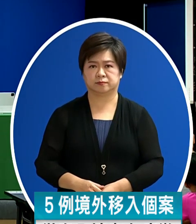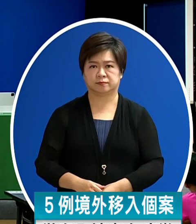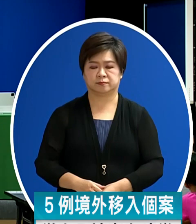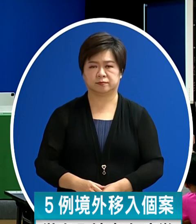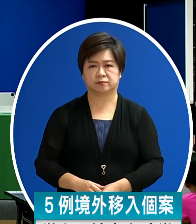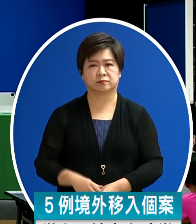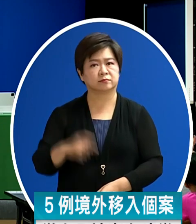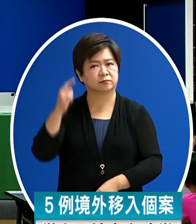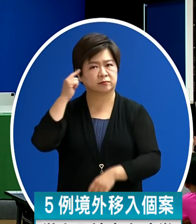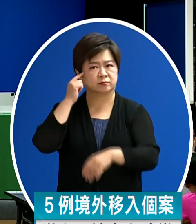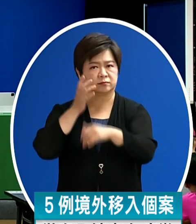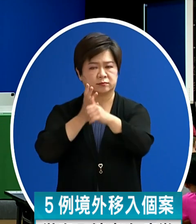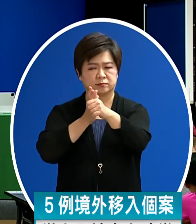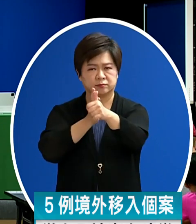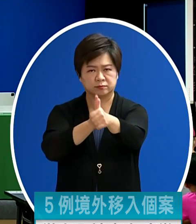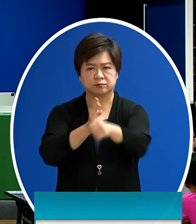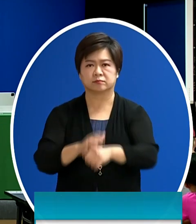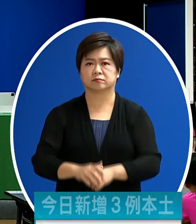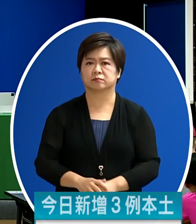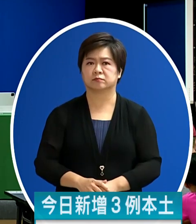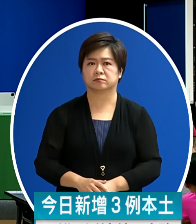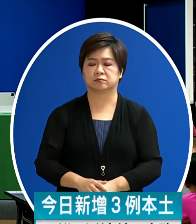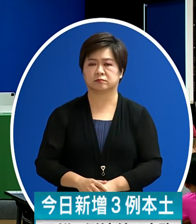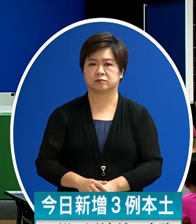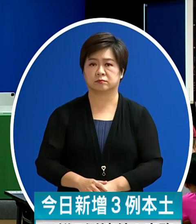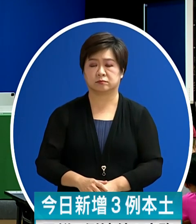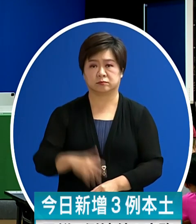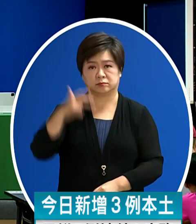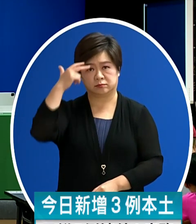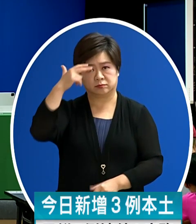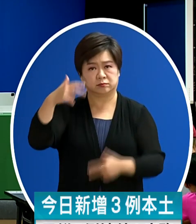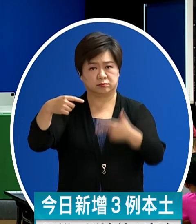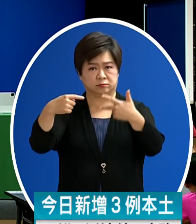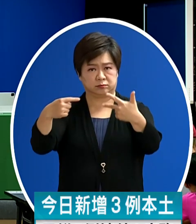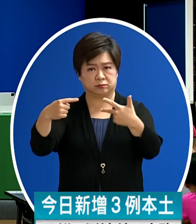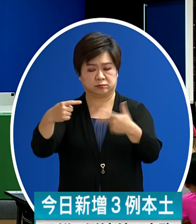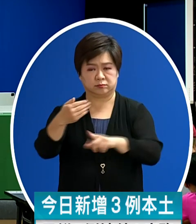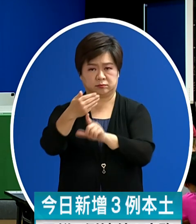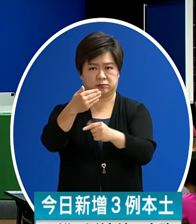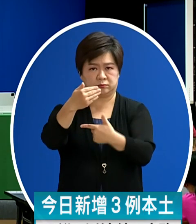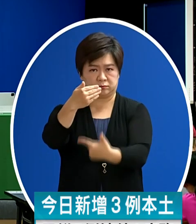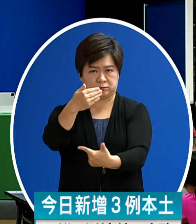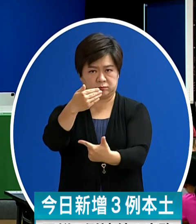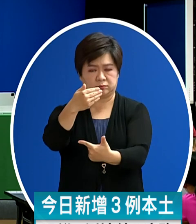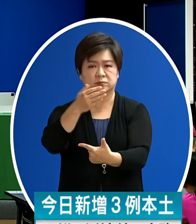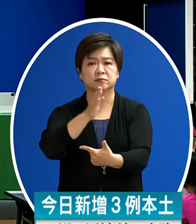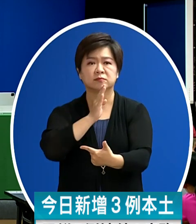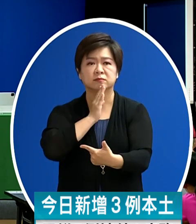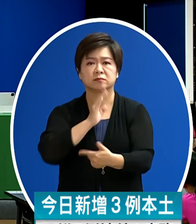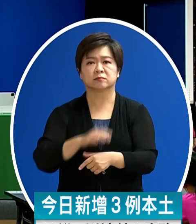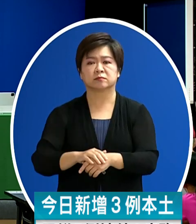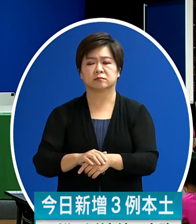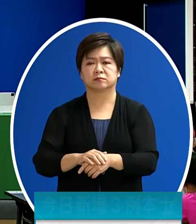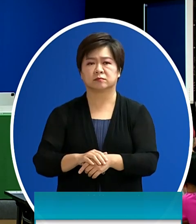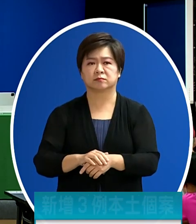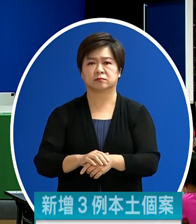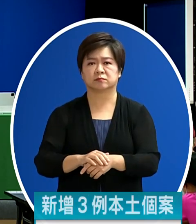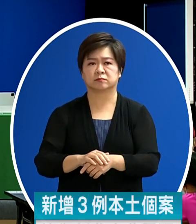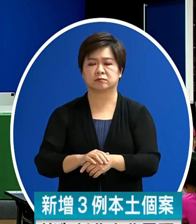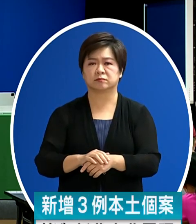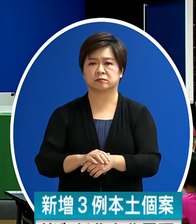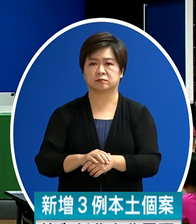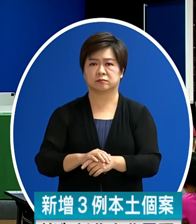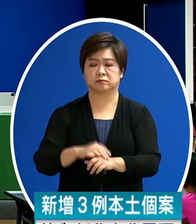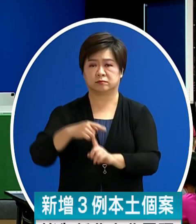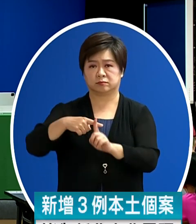国内在今天新增了3例本土确诊，都是在新北市。那么今天是没有死亡的个案。针对高端疫苗呢，